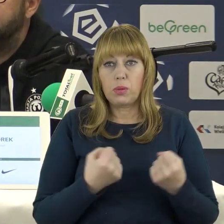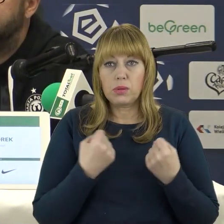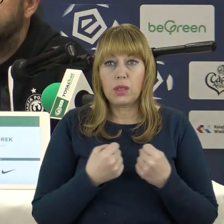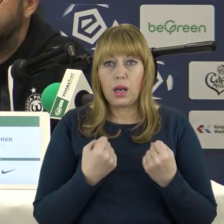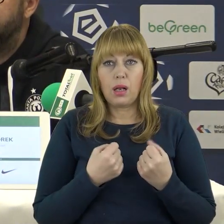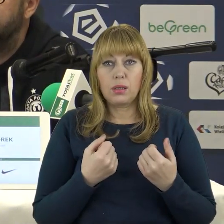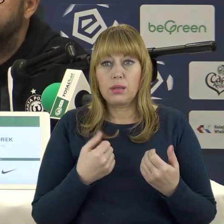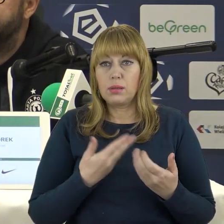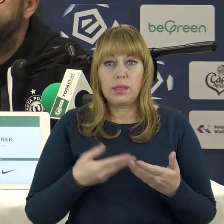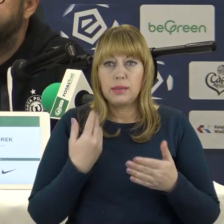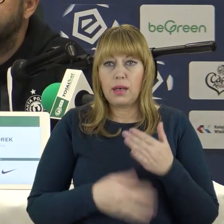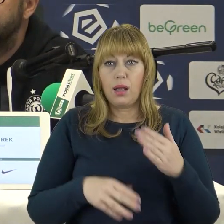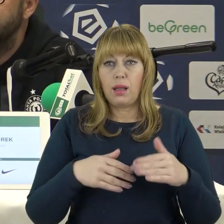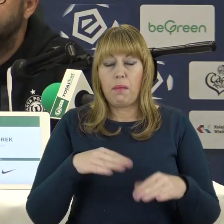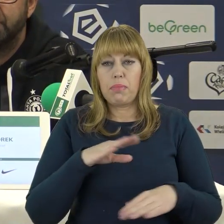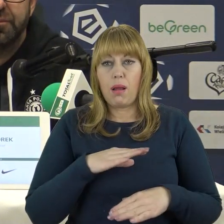się nie stracić żadnej bramki.